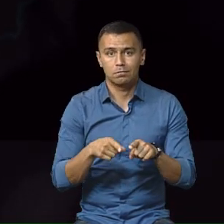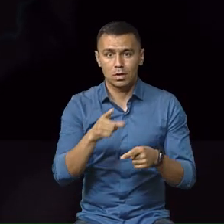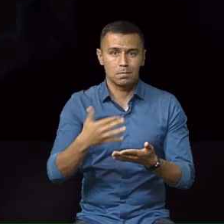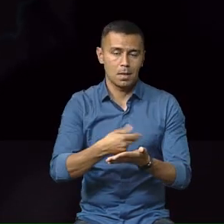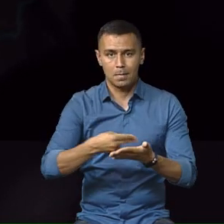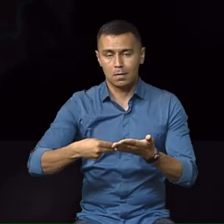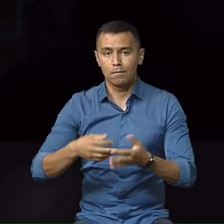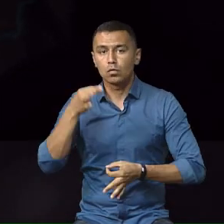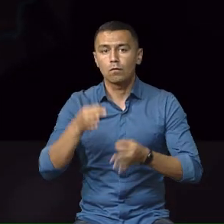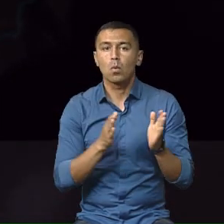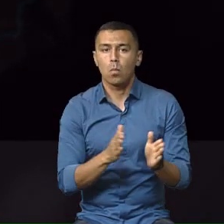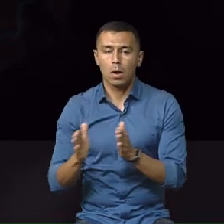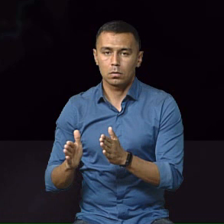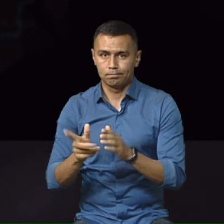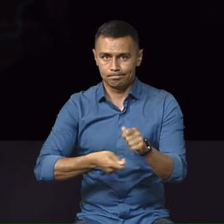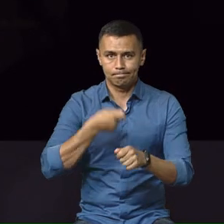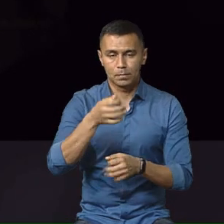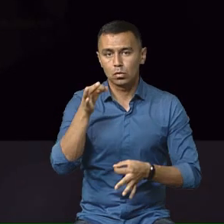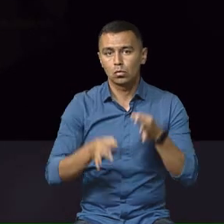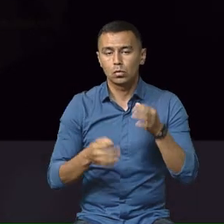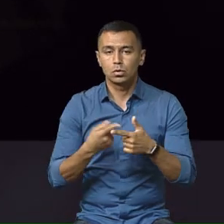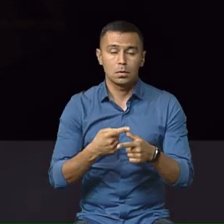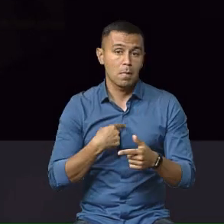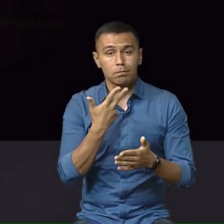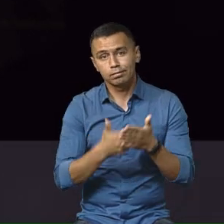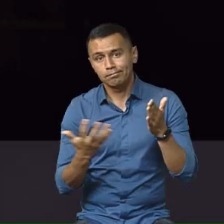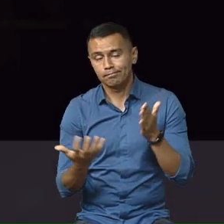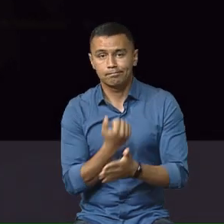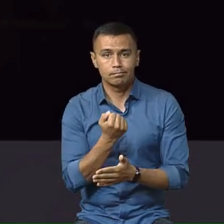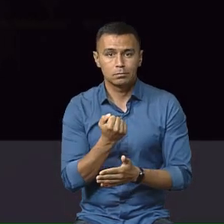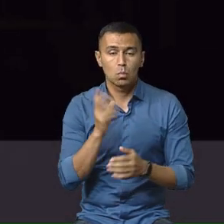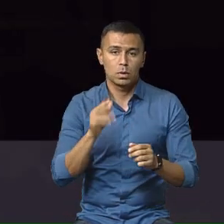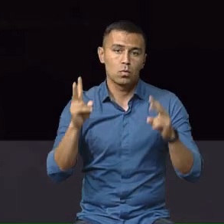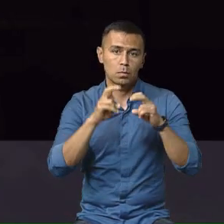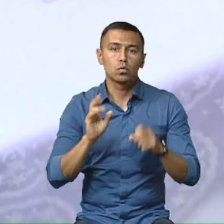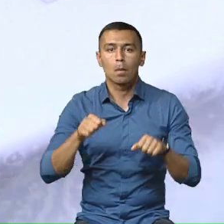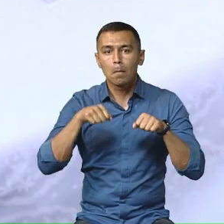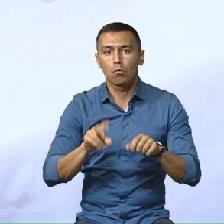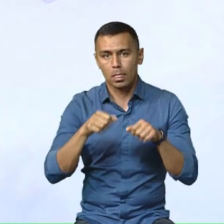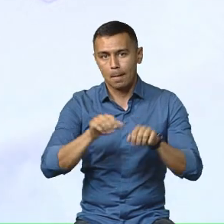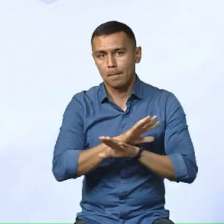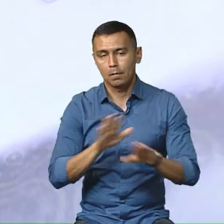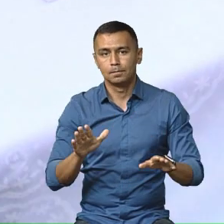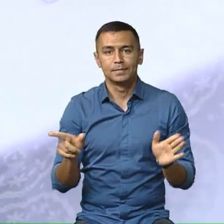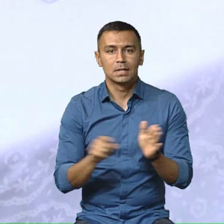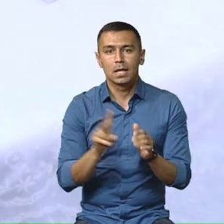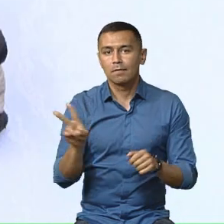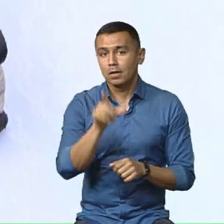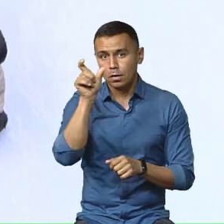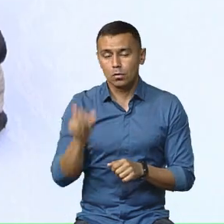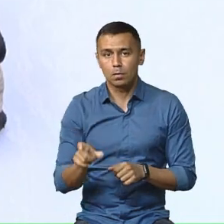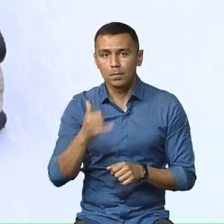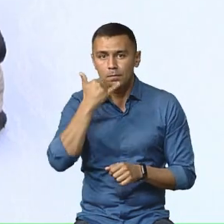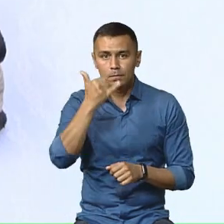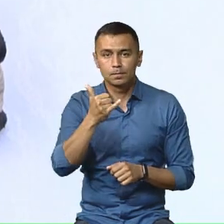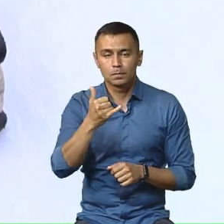В судовому порядку подамо на суд, чи вони наші, чи ми їх, і розберемося, хто прав, хто не прав. Зі священником отцем Андрієм